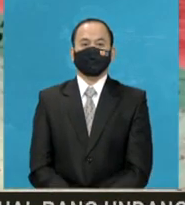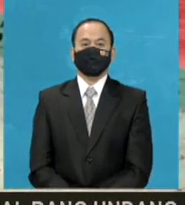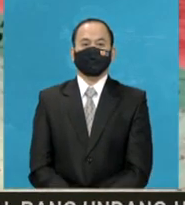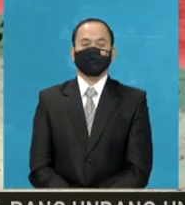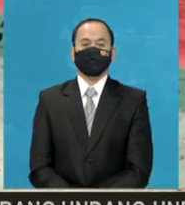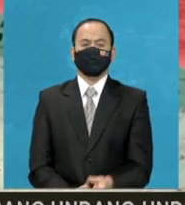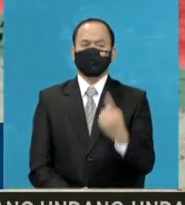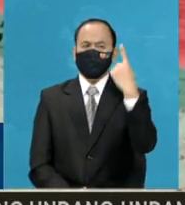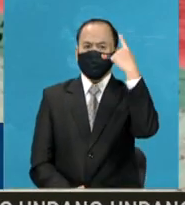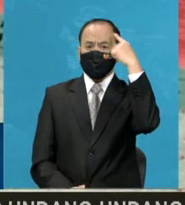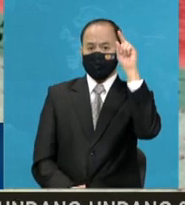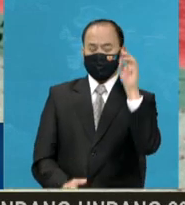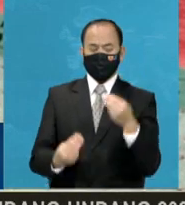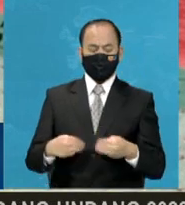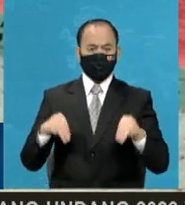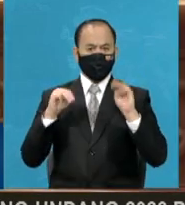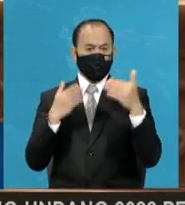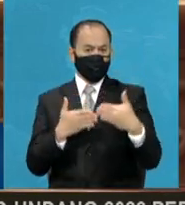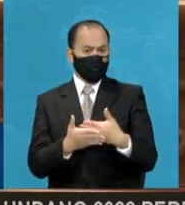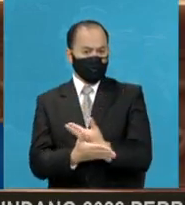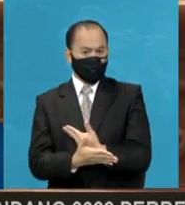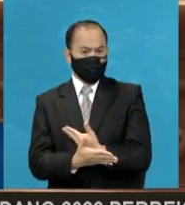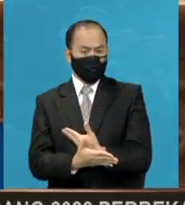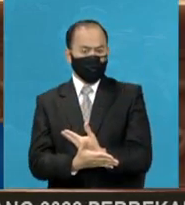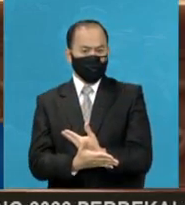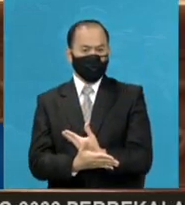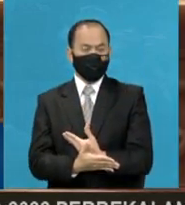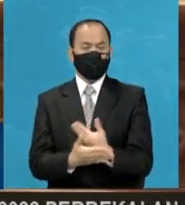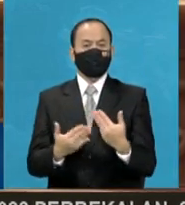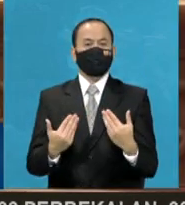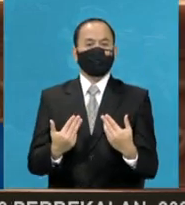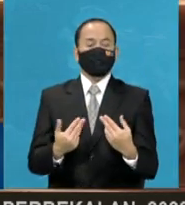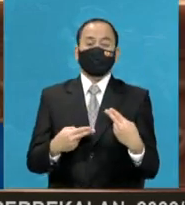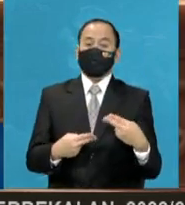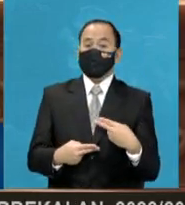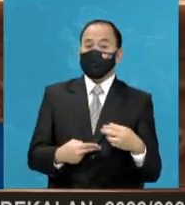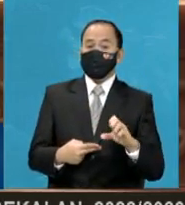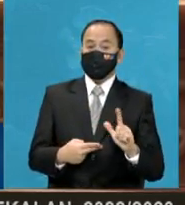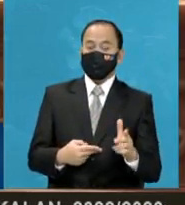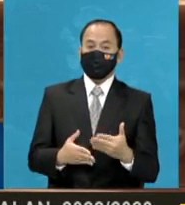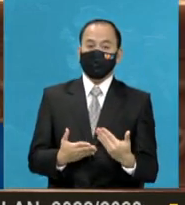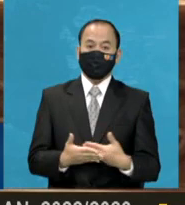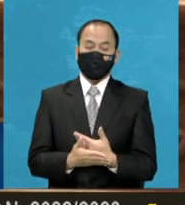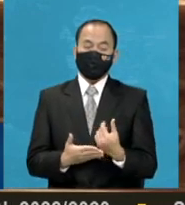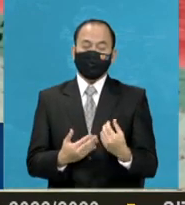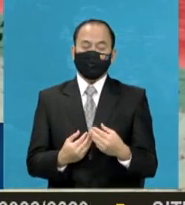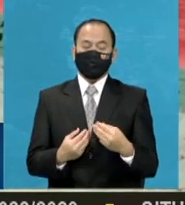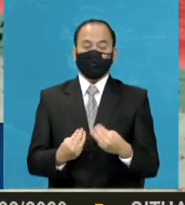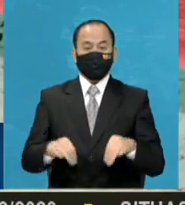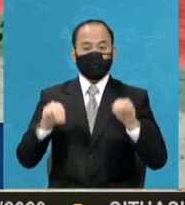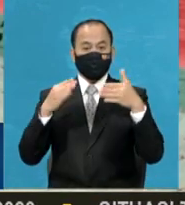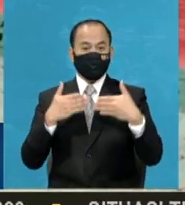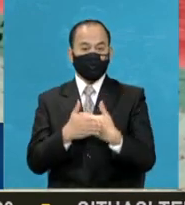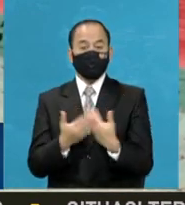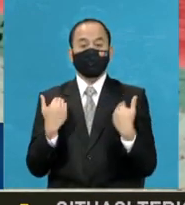Hai untuk masjid-masjid yang baru Alhamdulillah sudah pun diambil kira Haji ambil kira artinya balik baru akan